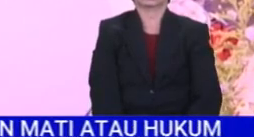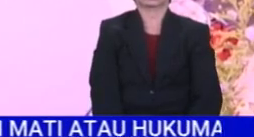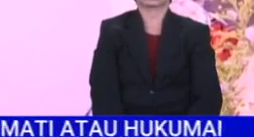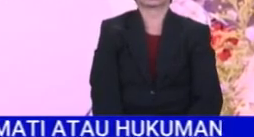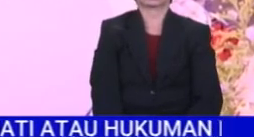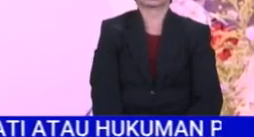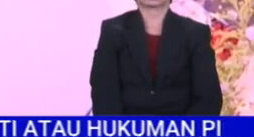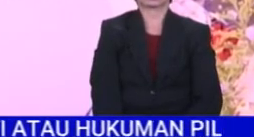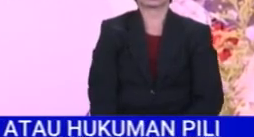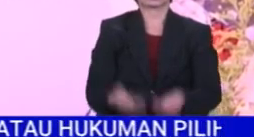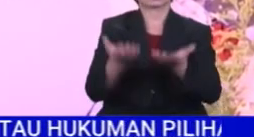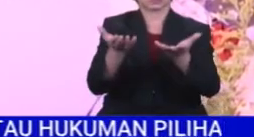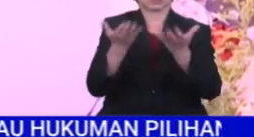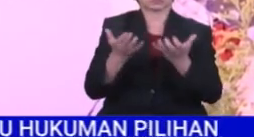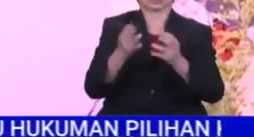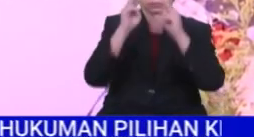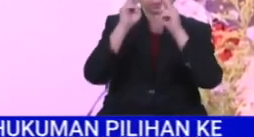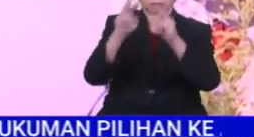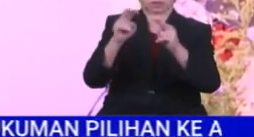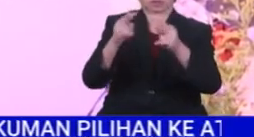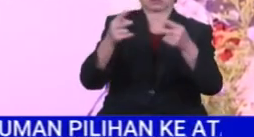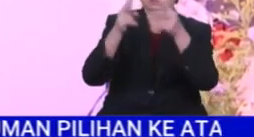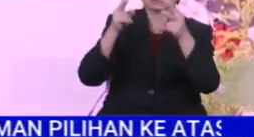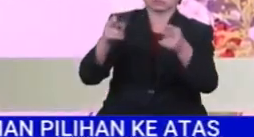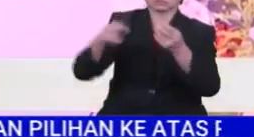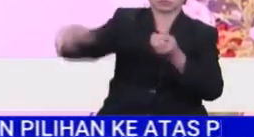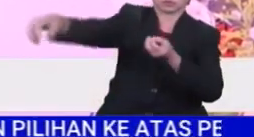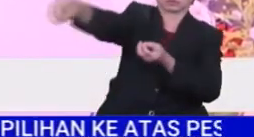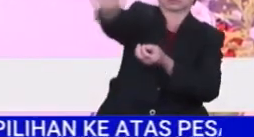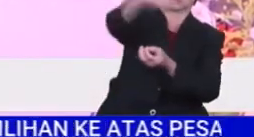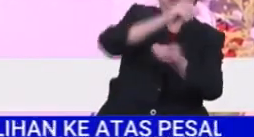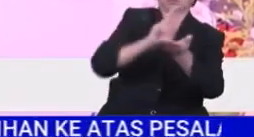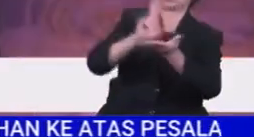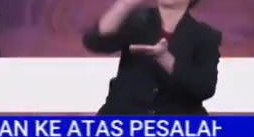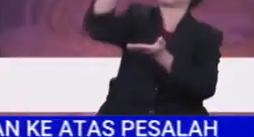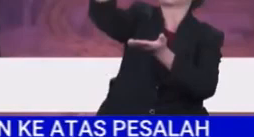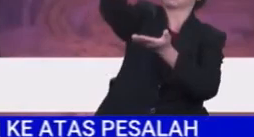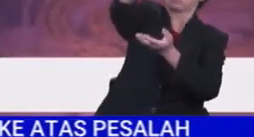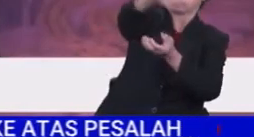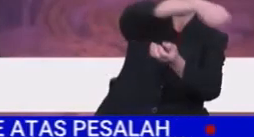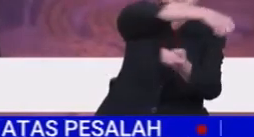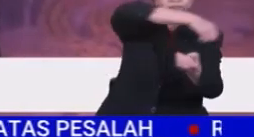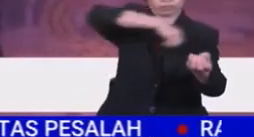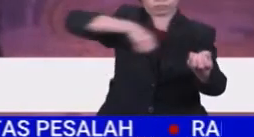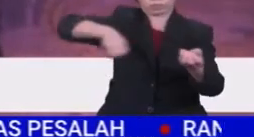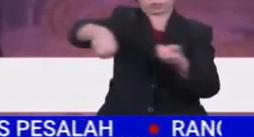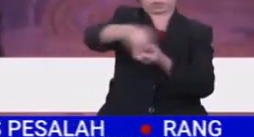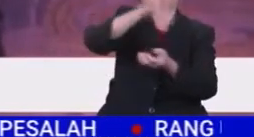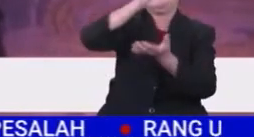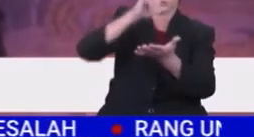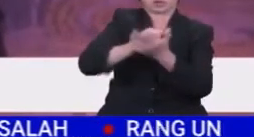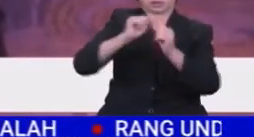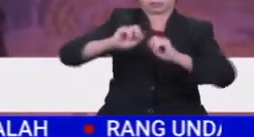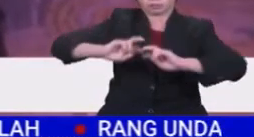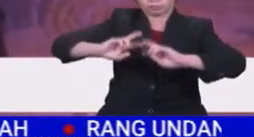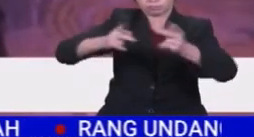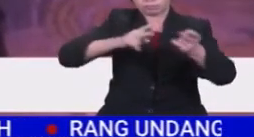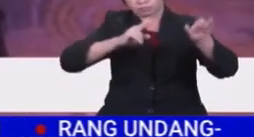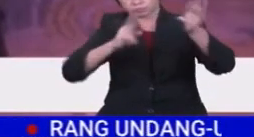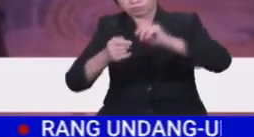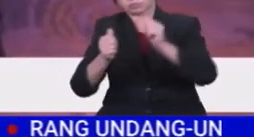menyerahkan hasrat untuk melihat sendiri peluncuran satelit tersebut tentunya aku yakin ia dapat membawa anjakan paradigma